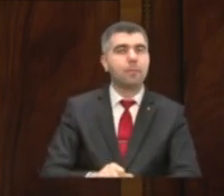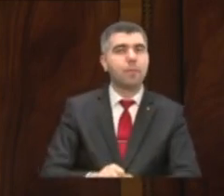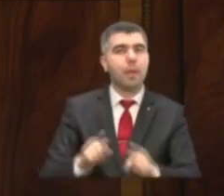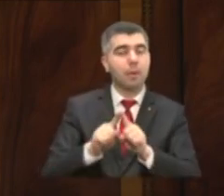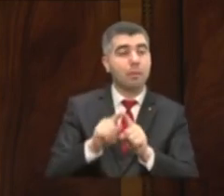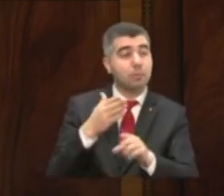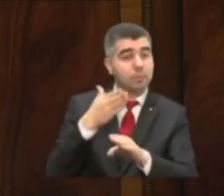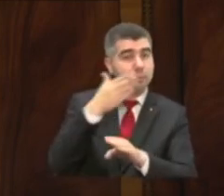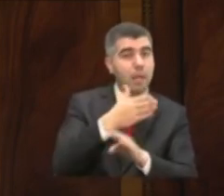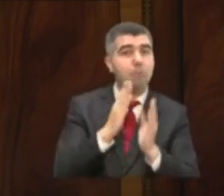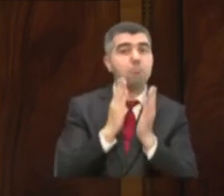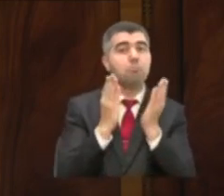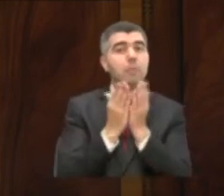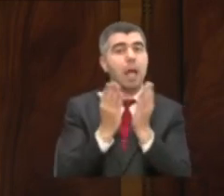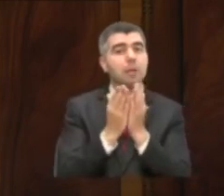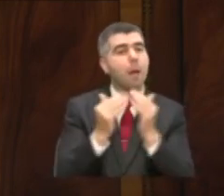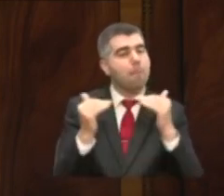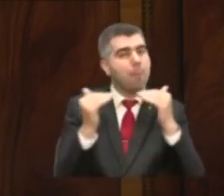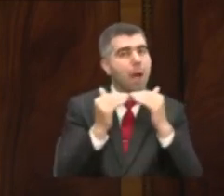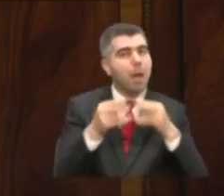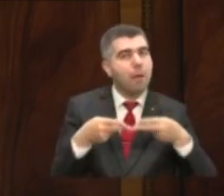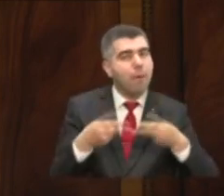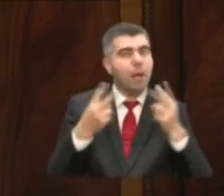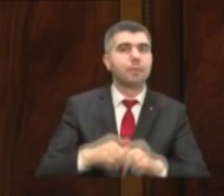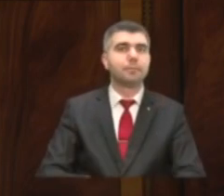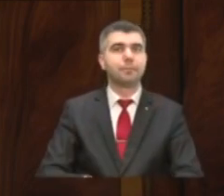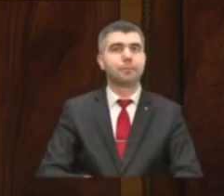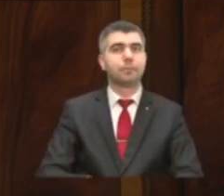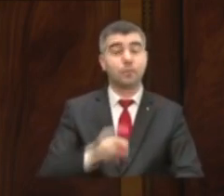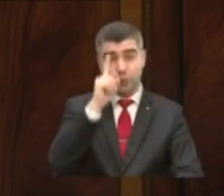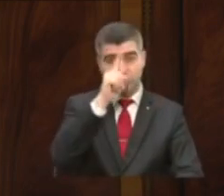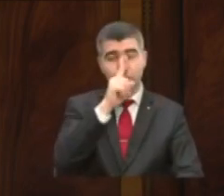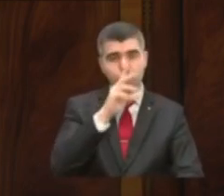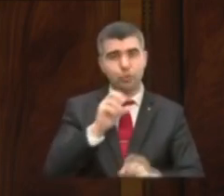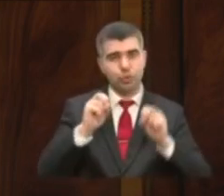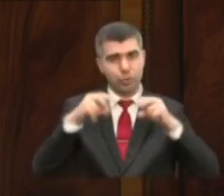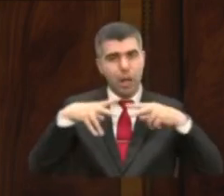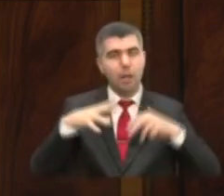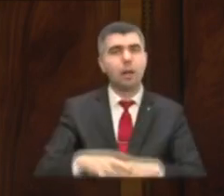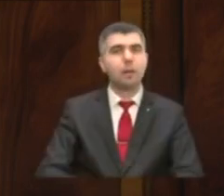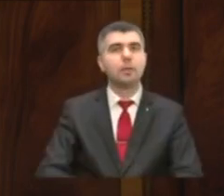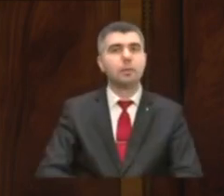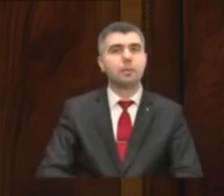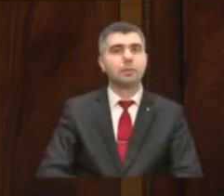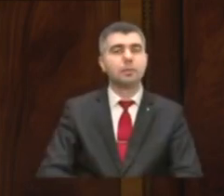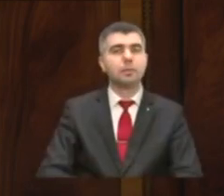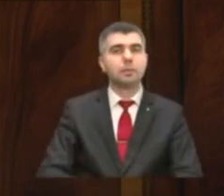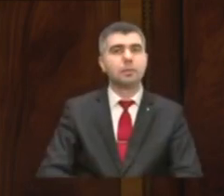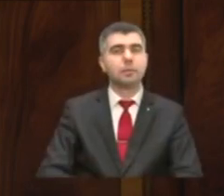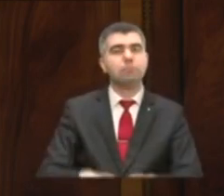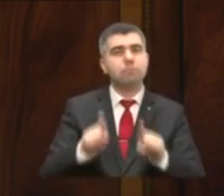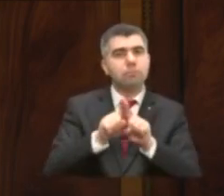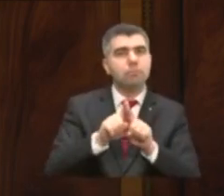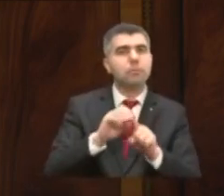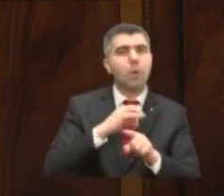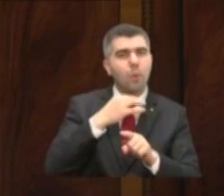الدخول المدرسي القريب. إذن احنا غادي في هذا الاتجاه، في هذا الاتجاه طبيعة الحال. وإن شاء الله رغم